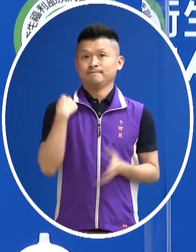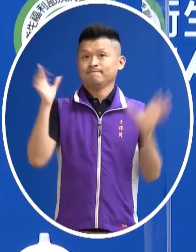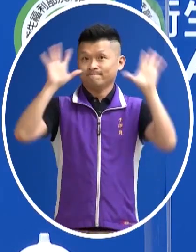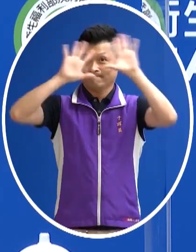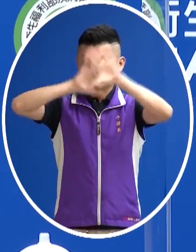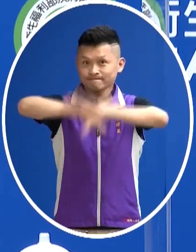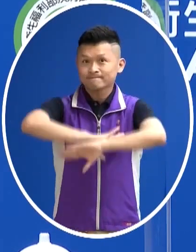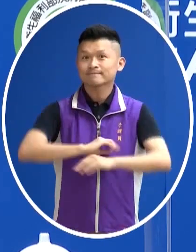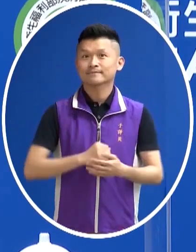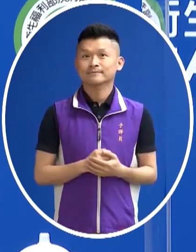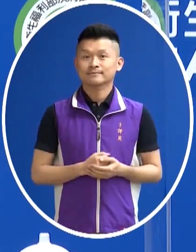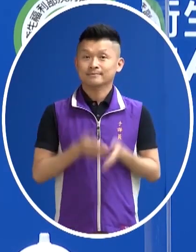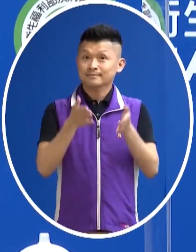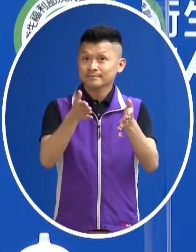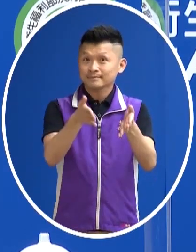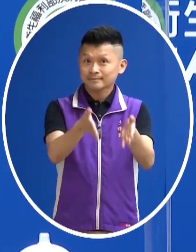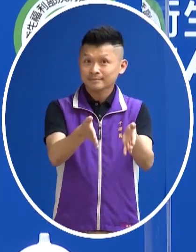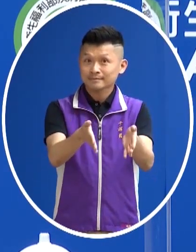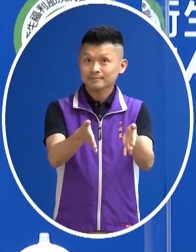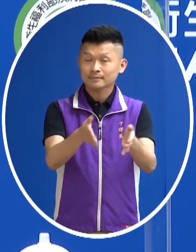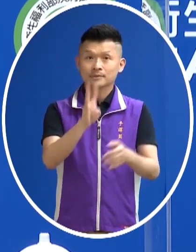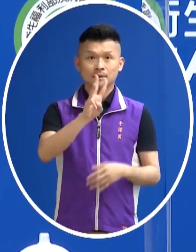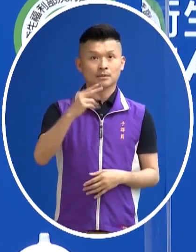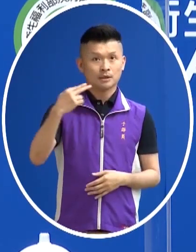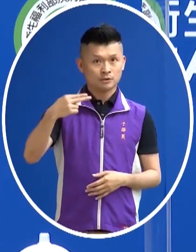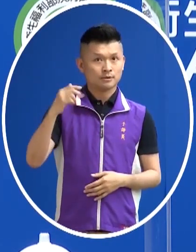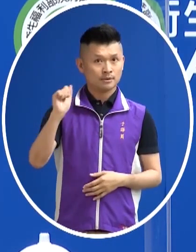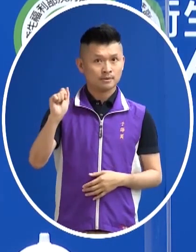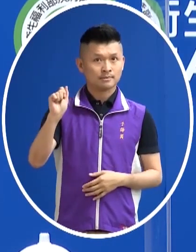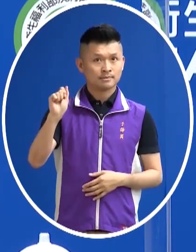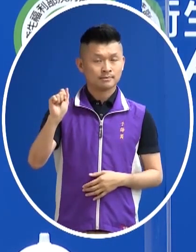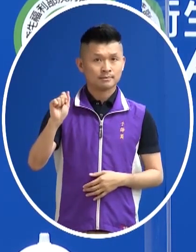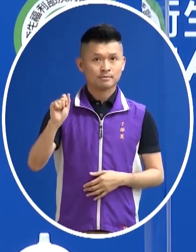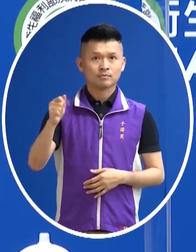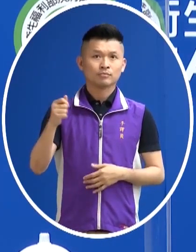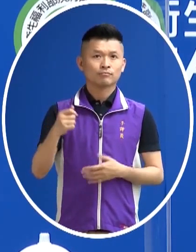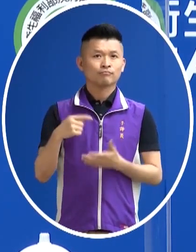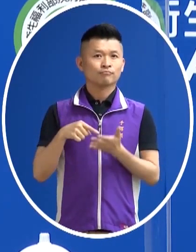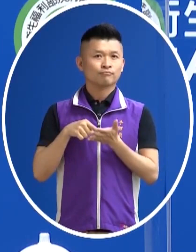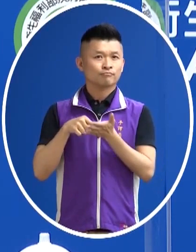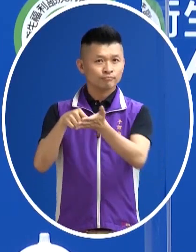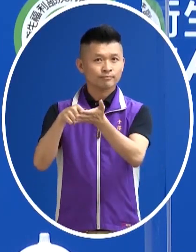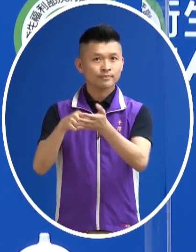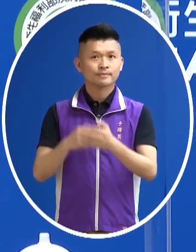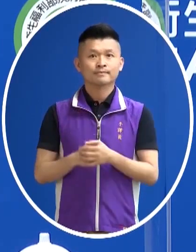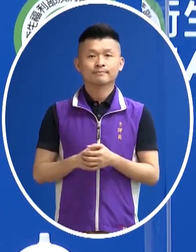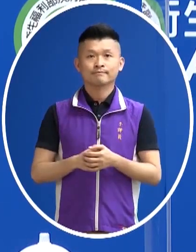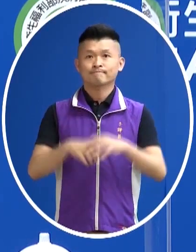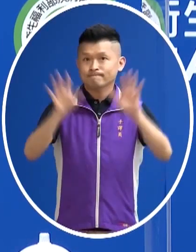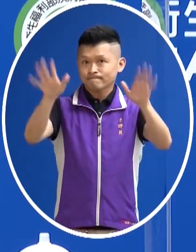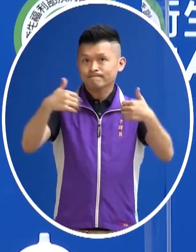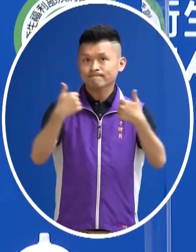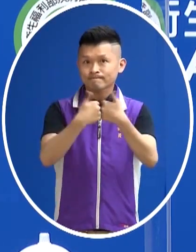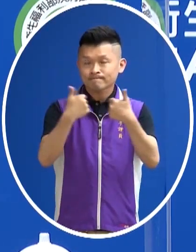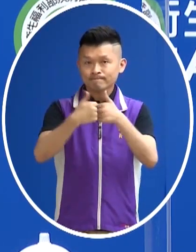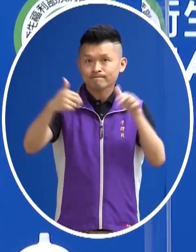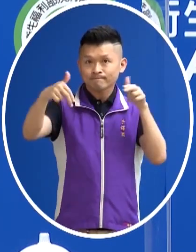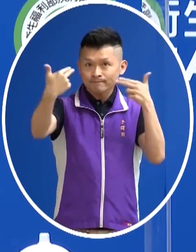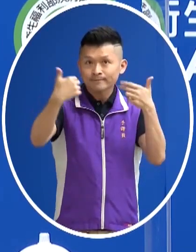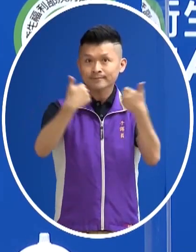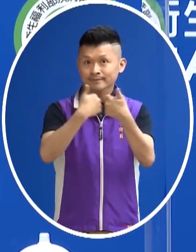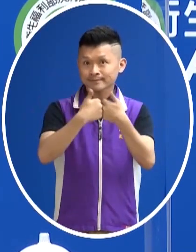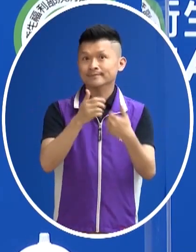哈，哦，我们针对啊，哦，在 WHA 哈，哦，推案哈，哦，那也召开了一次视讯的会